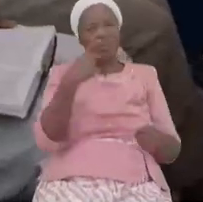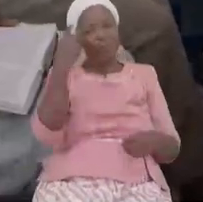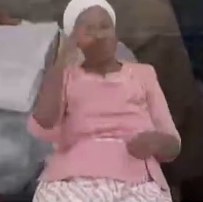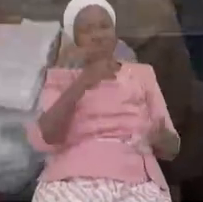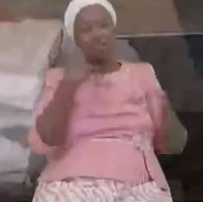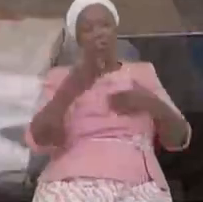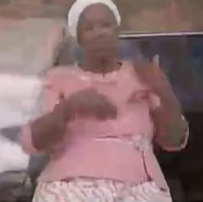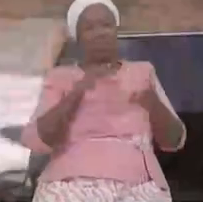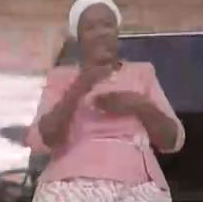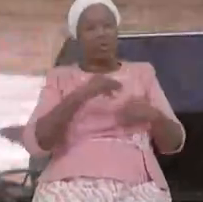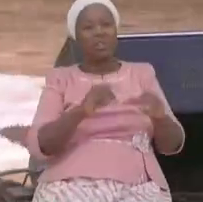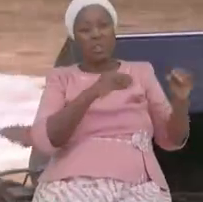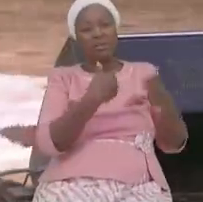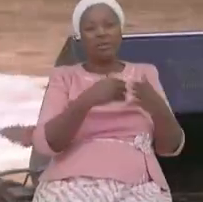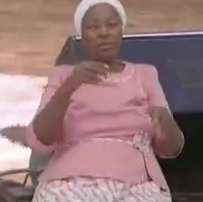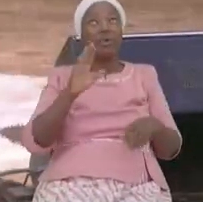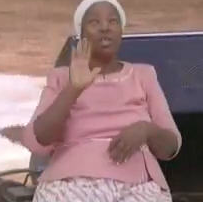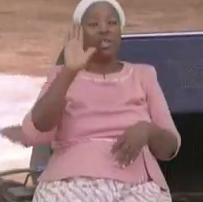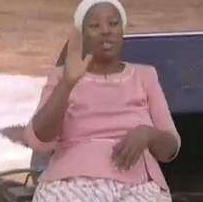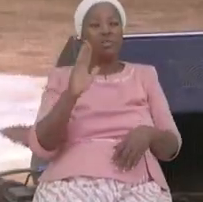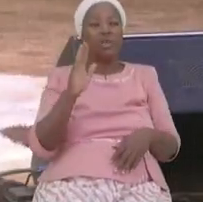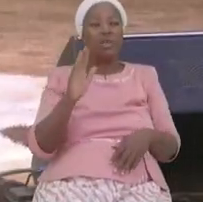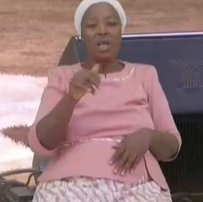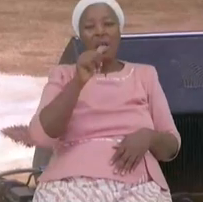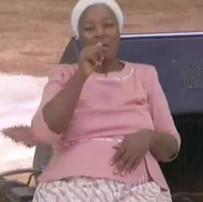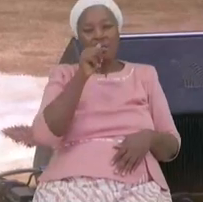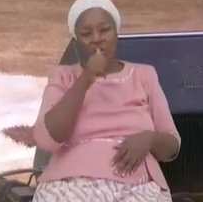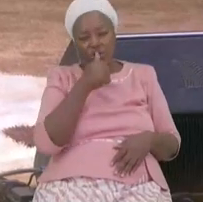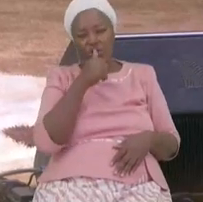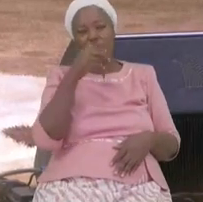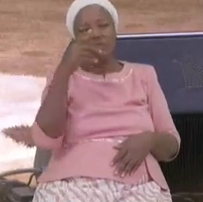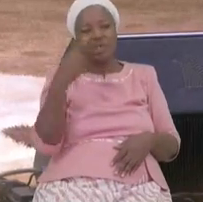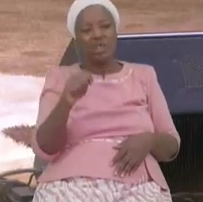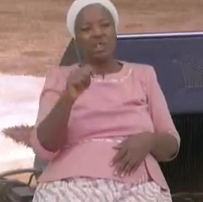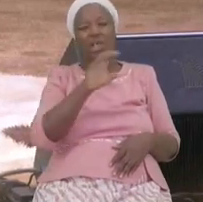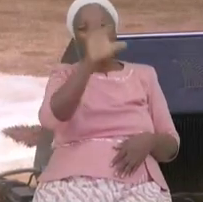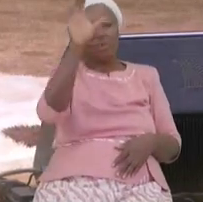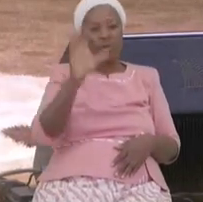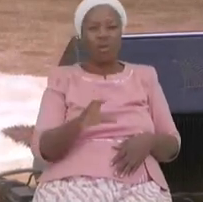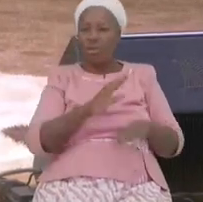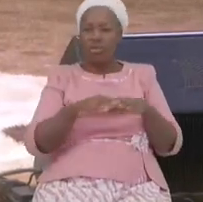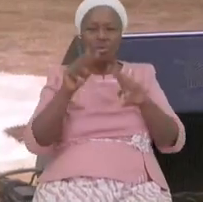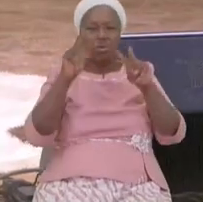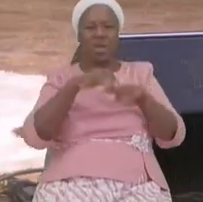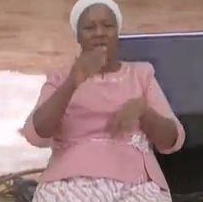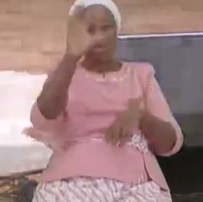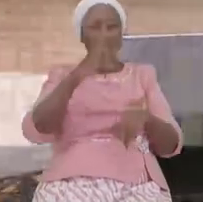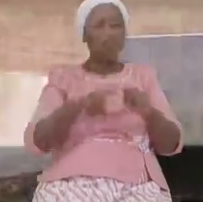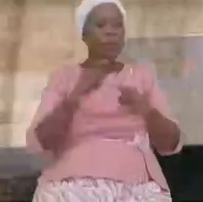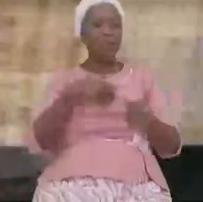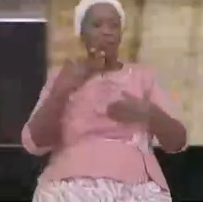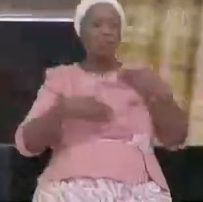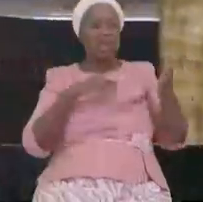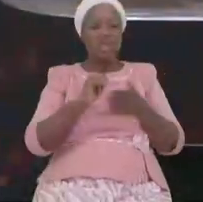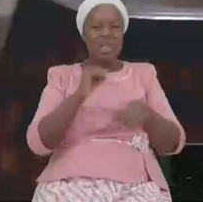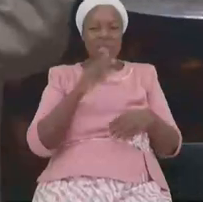était réservée, a souffert la croix. Ne regarde pas la croix, regarde la joie qui est